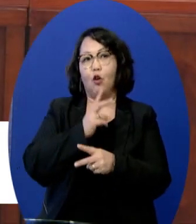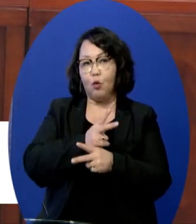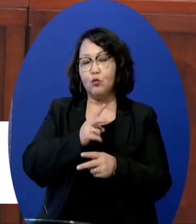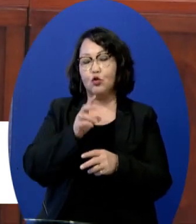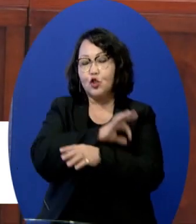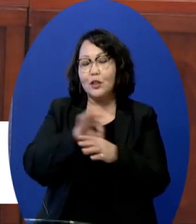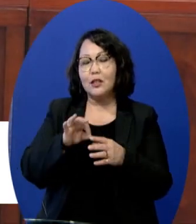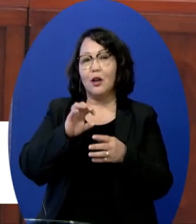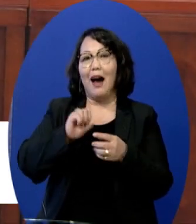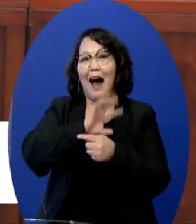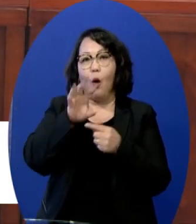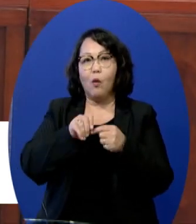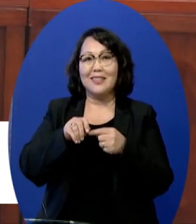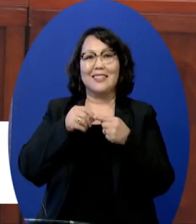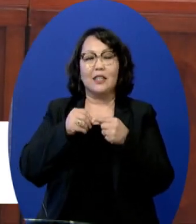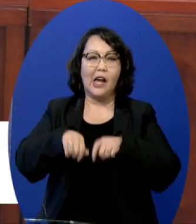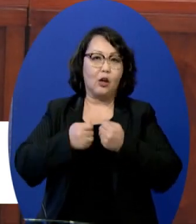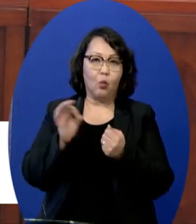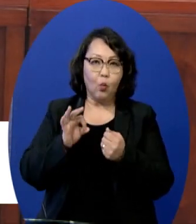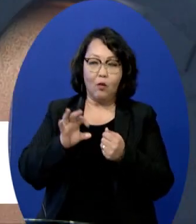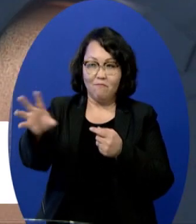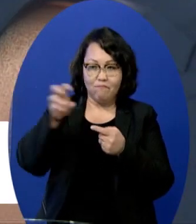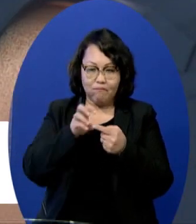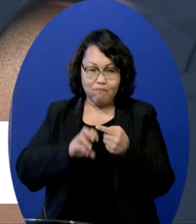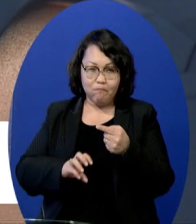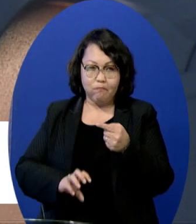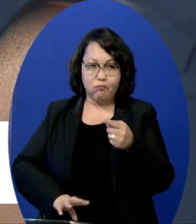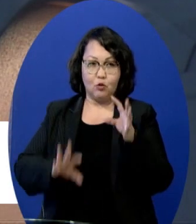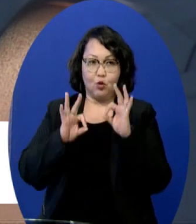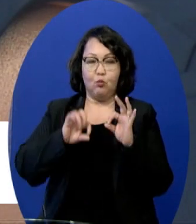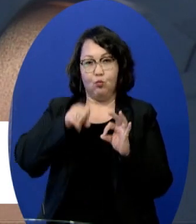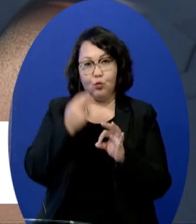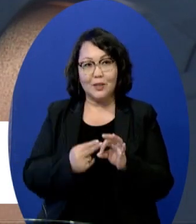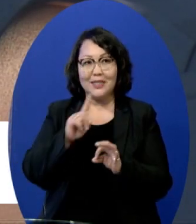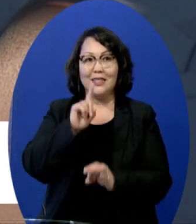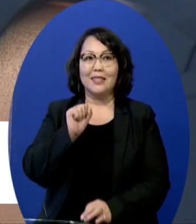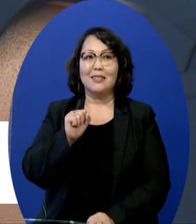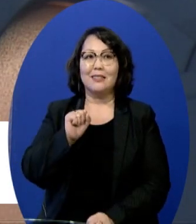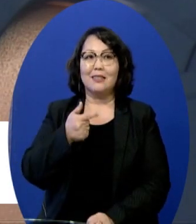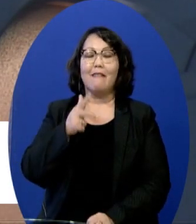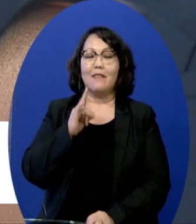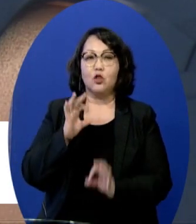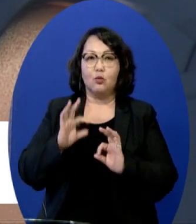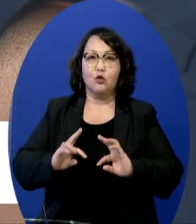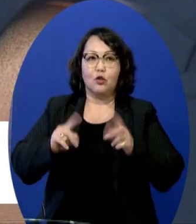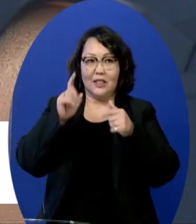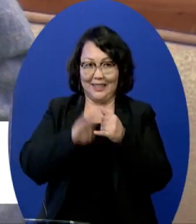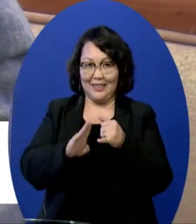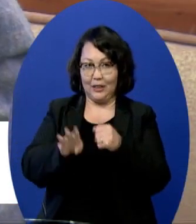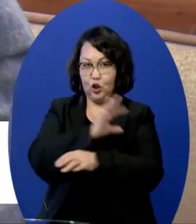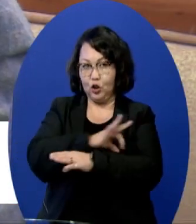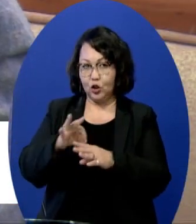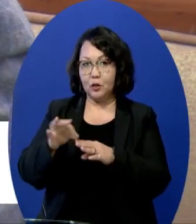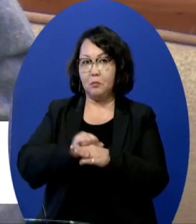агуулга зарчмыг алдагдуулахгүйгээр үг хэллэг, дэс дараалал, бүтцийн шинжтэй загвар өөрчлөлтийг хийж төслийн эцсийн хувилбарыг бэлтгэсэн гэдгийг ажлын хэсэг